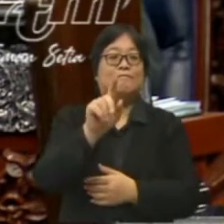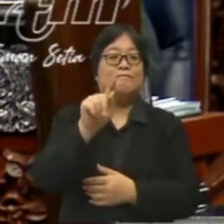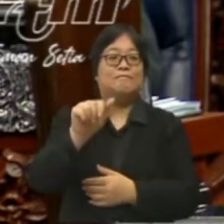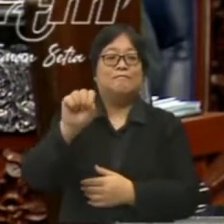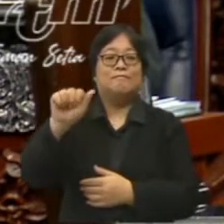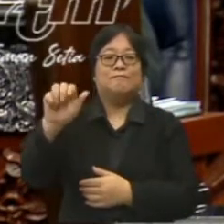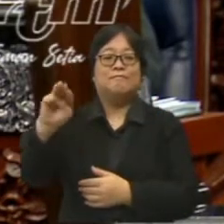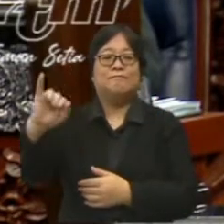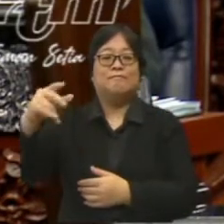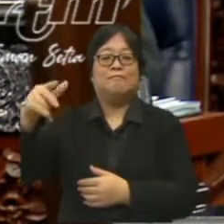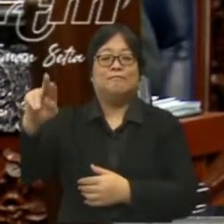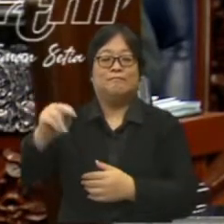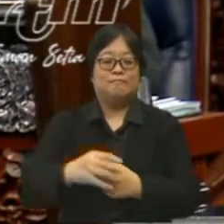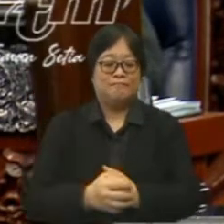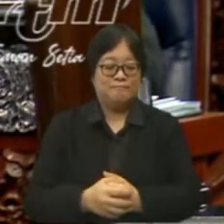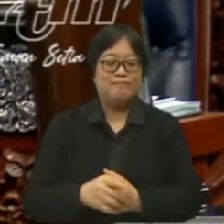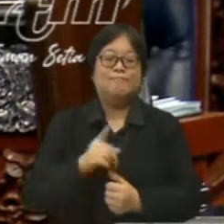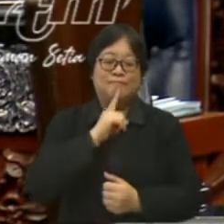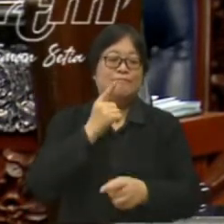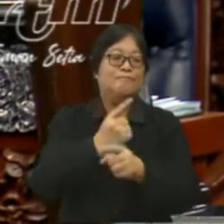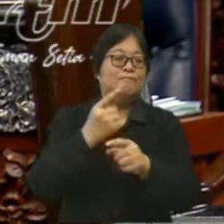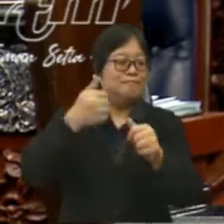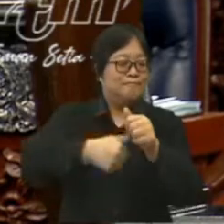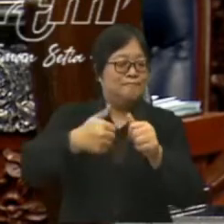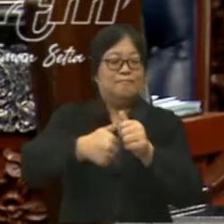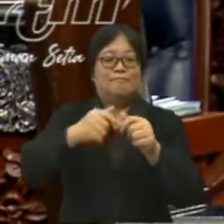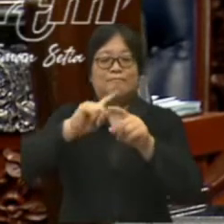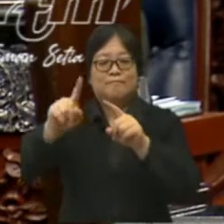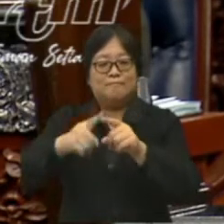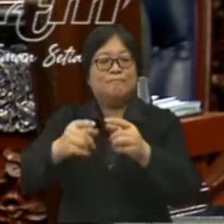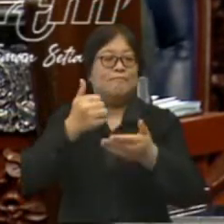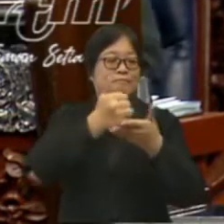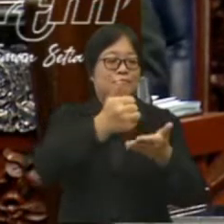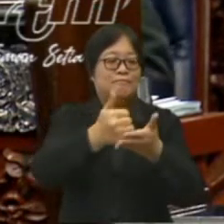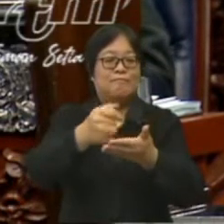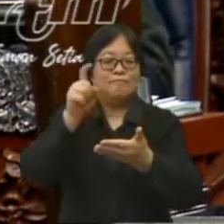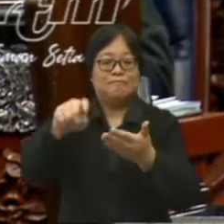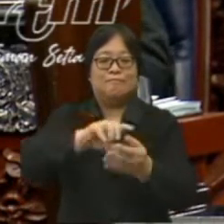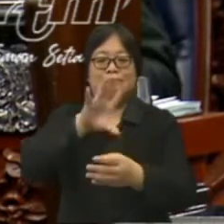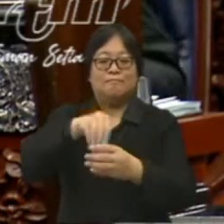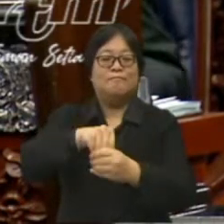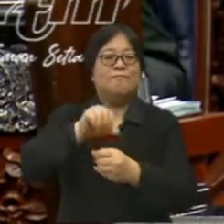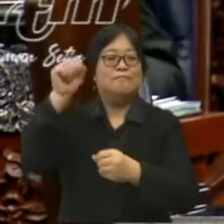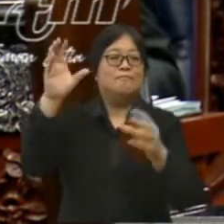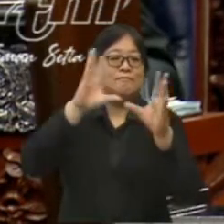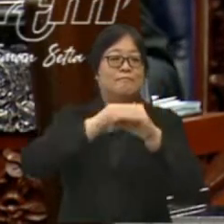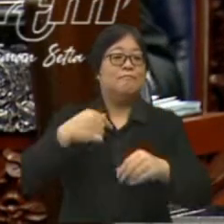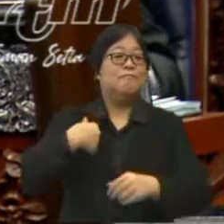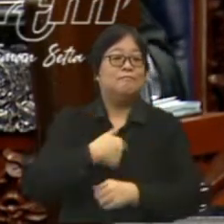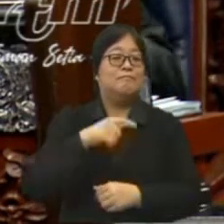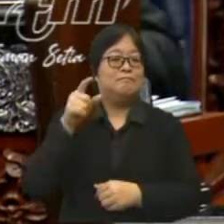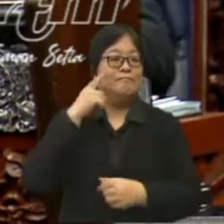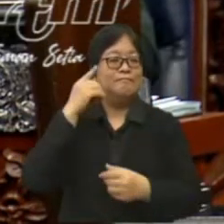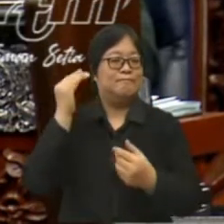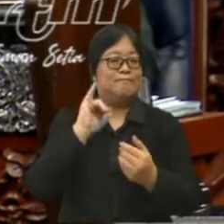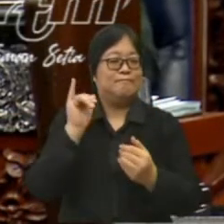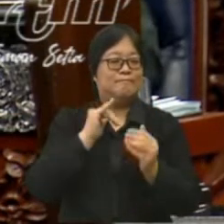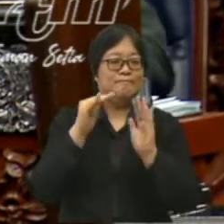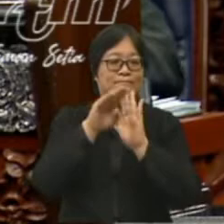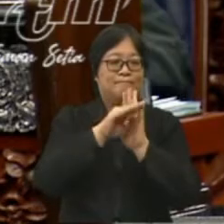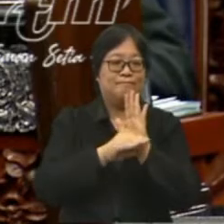Memangnya setiap apa saja bantuan yang diselaraskan mesti meliputi Serawak dan kita juga